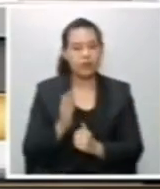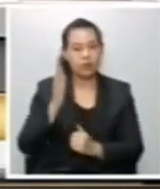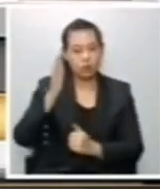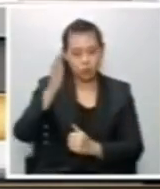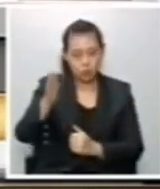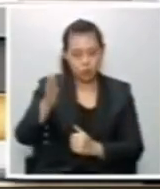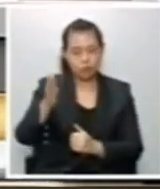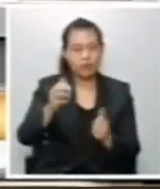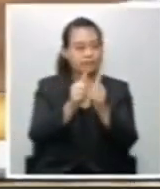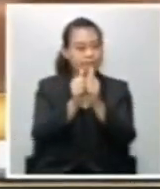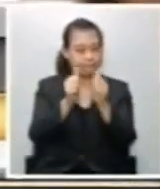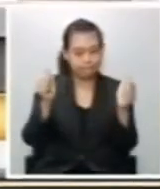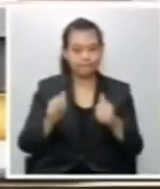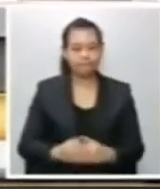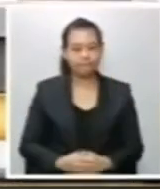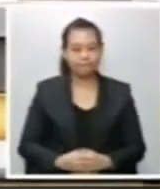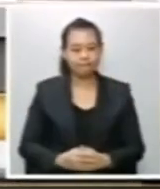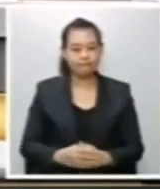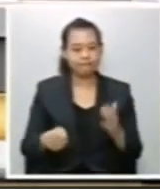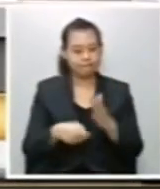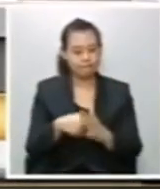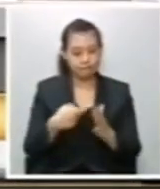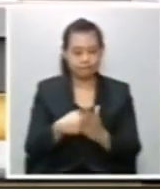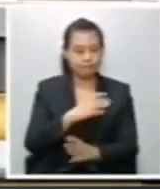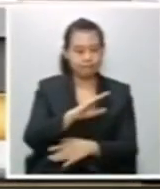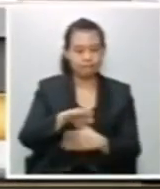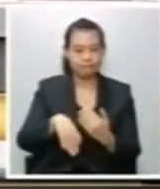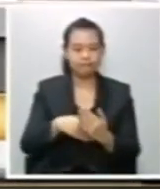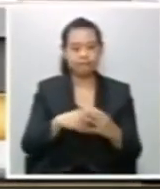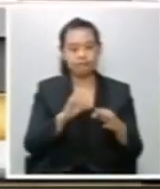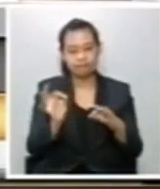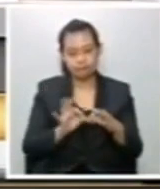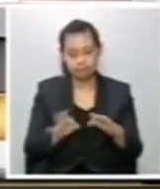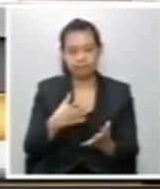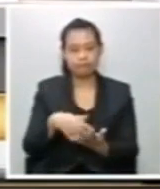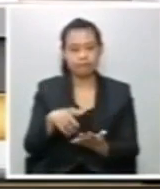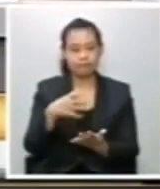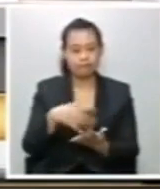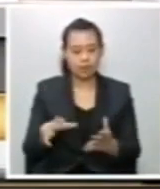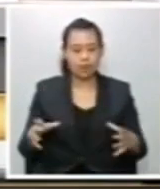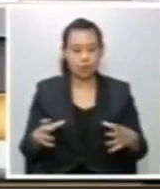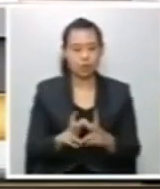านครับด้วยเหตุผลดังกล่าวทั้งหมดนี้ผมจึงเห็นชอบที่จะให้ตั้งคณะกรรมการ